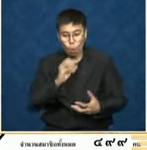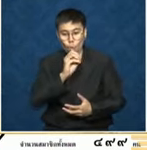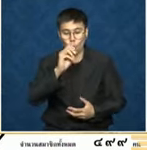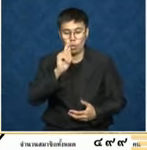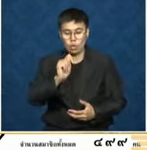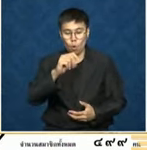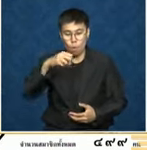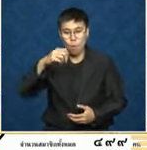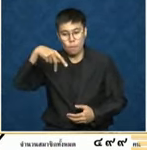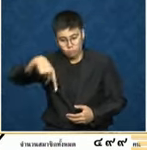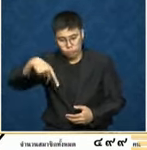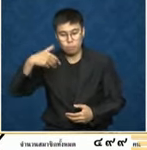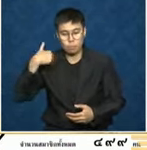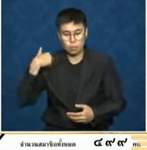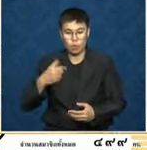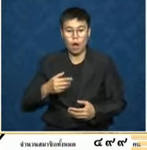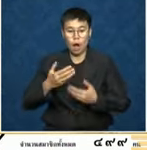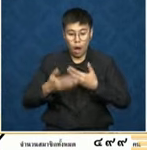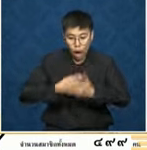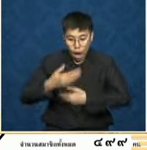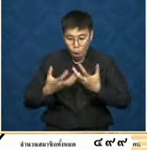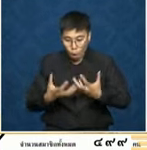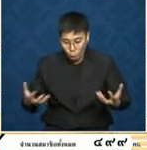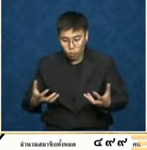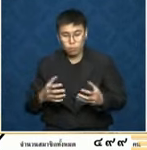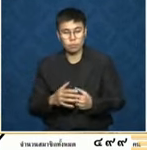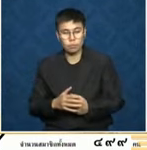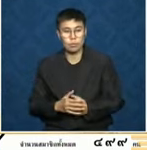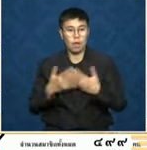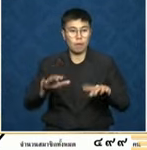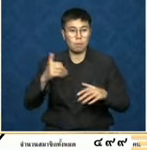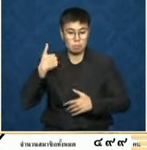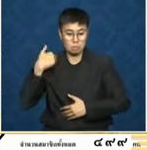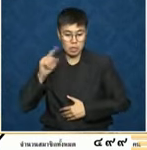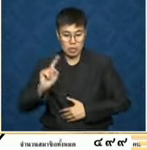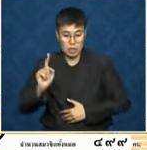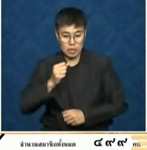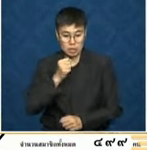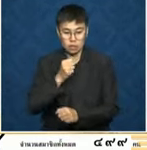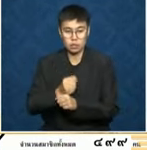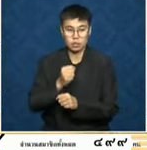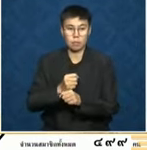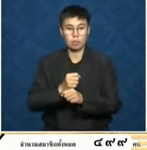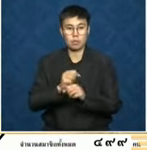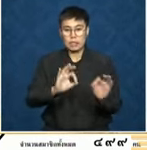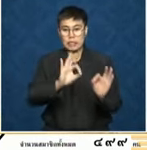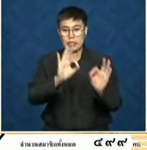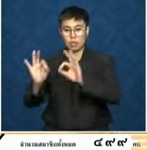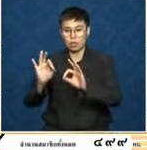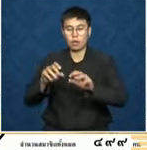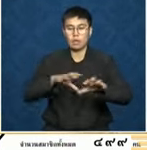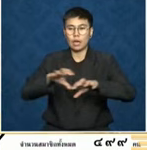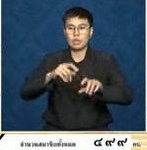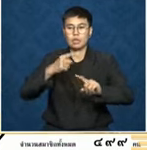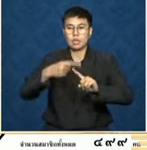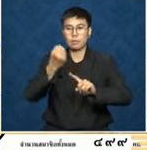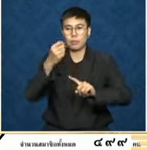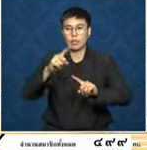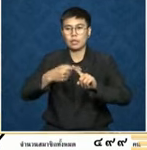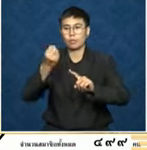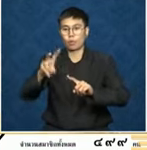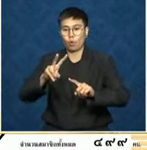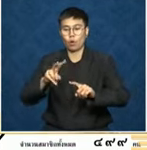มีการอีเวนต์ขายของต่างปรากฏว่าแทนที่จะเลื่อนนะครับหรือทำเลื่อนปีขอไปจัดพฤศจิกาธันวาจะได้กระตุ้นย